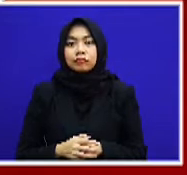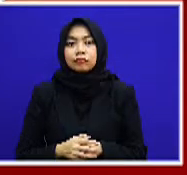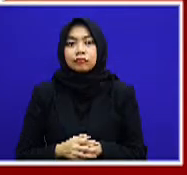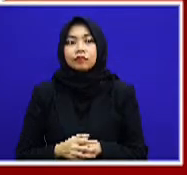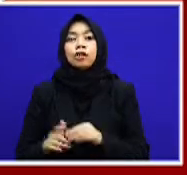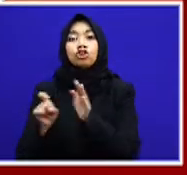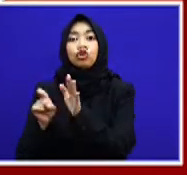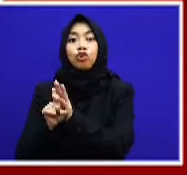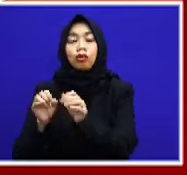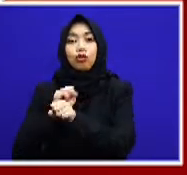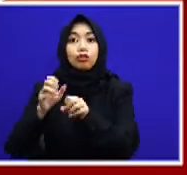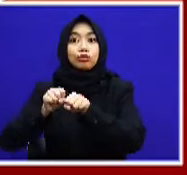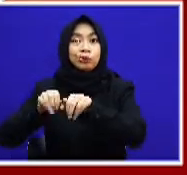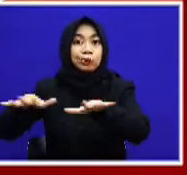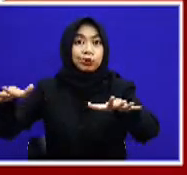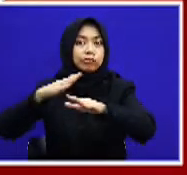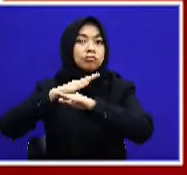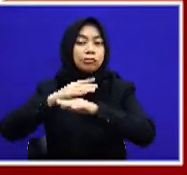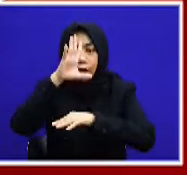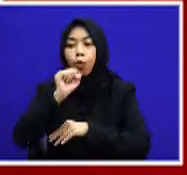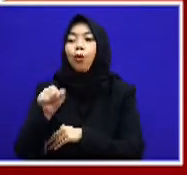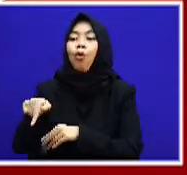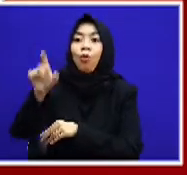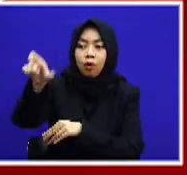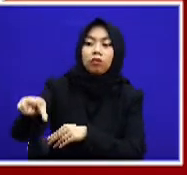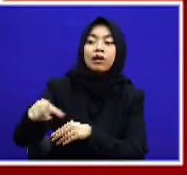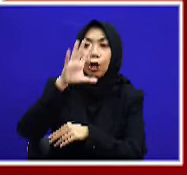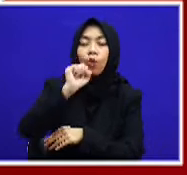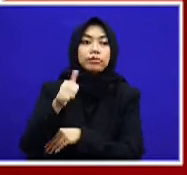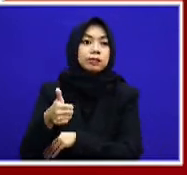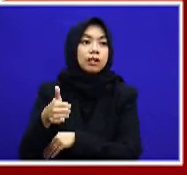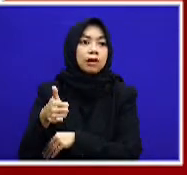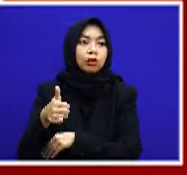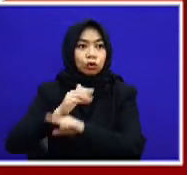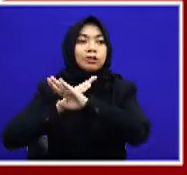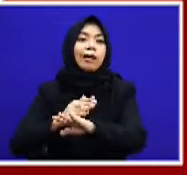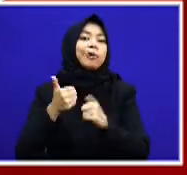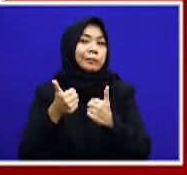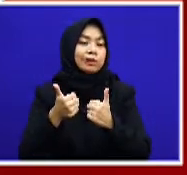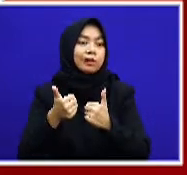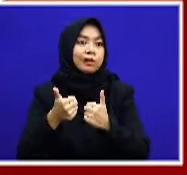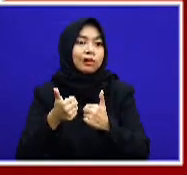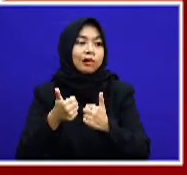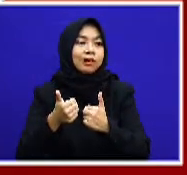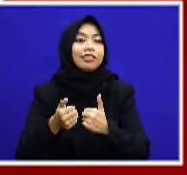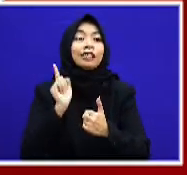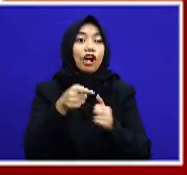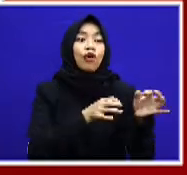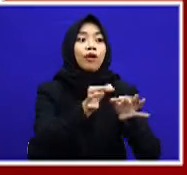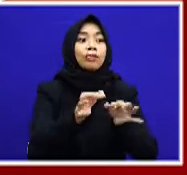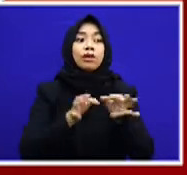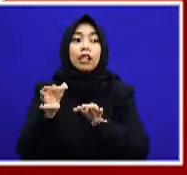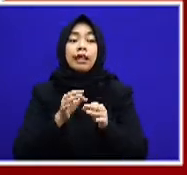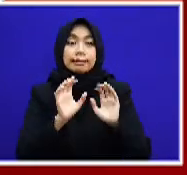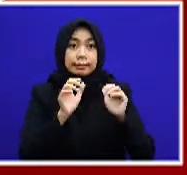terjadi penularan, untuk tidak terdeteksi. Pasti terdeteksi dan selalu tercegah lebih awal. Kalau semua fasilitas publik